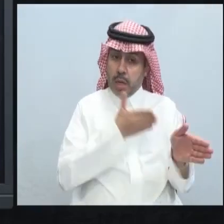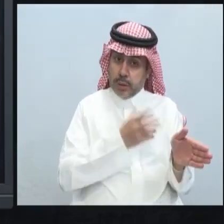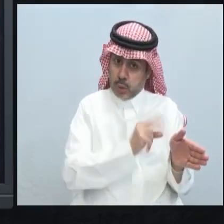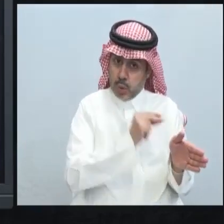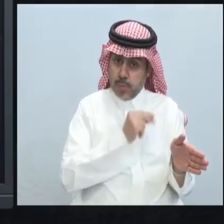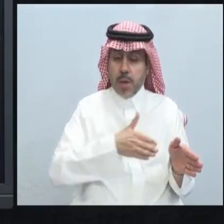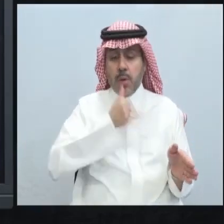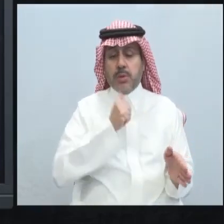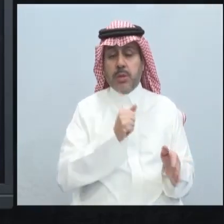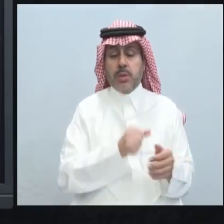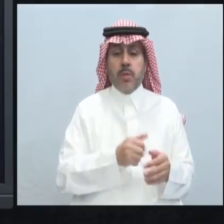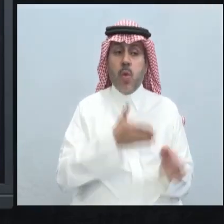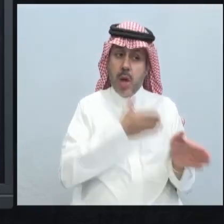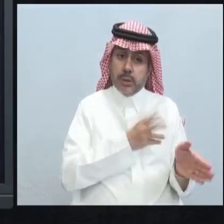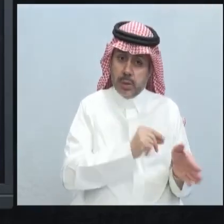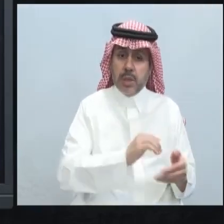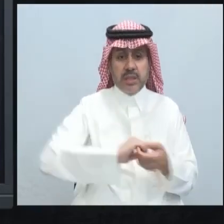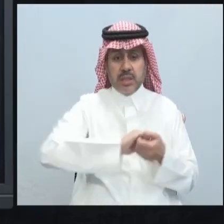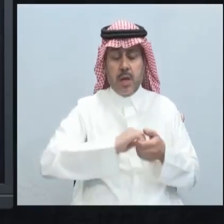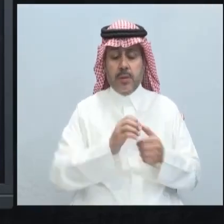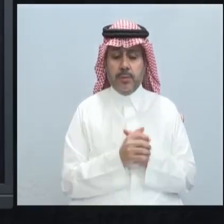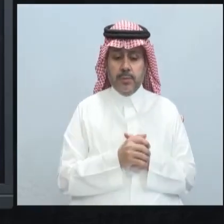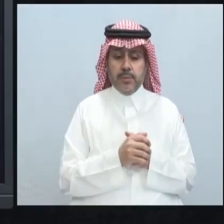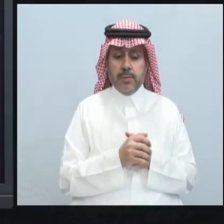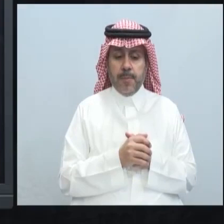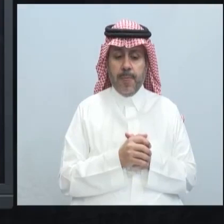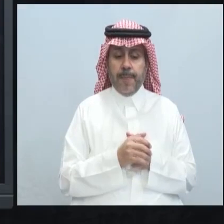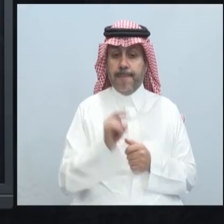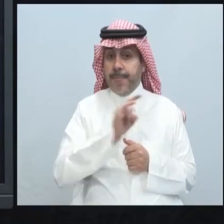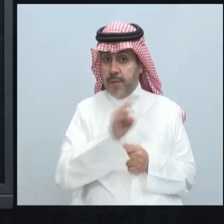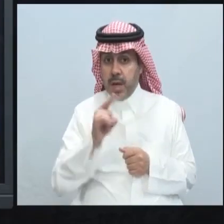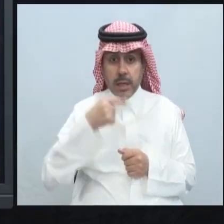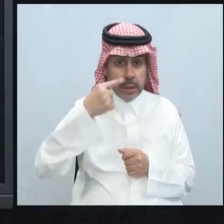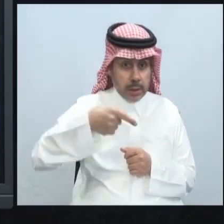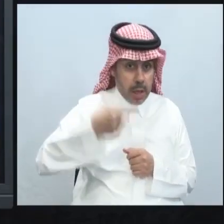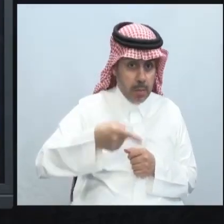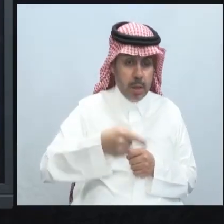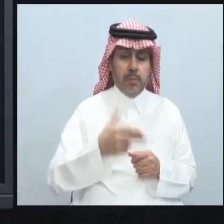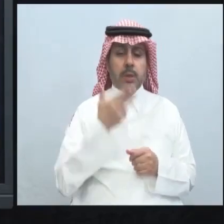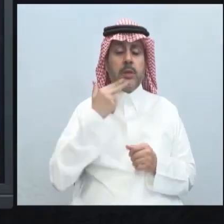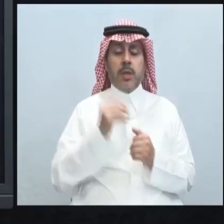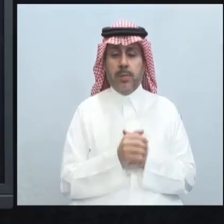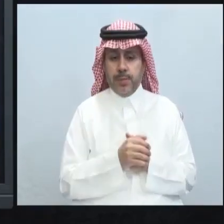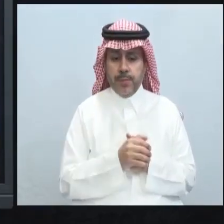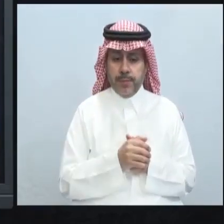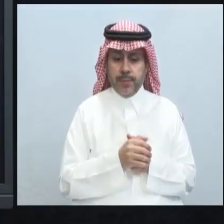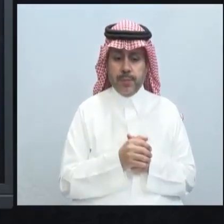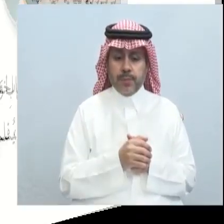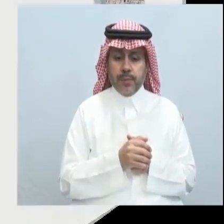بصحابه رسول الله صلى الله عليه وسلم فلا نتكلم الا بالكلام الطيب